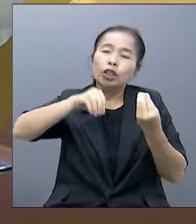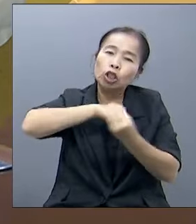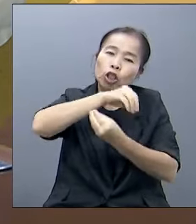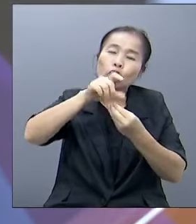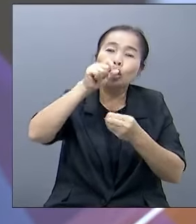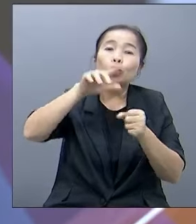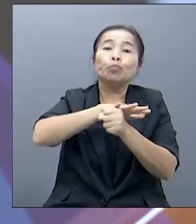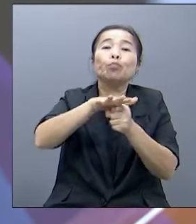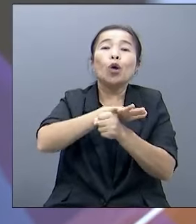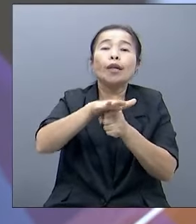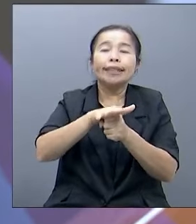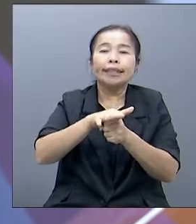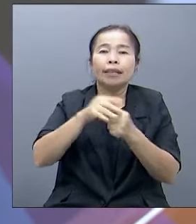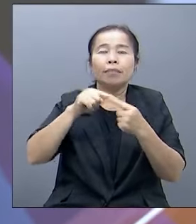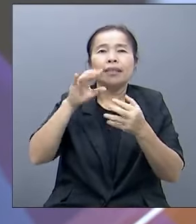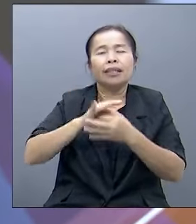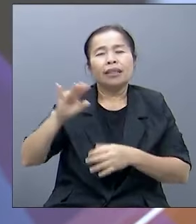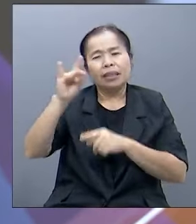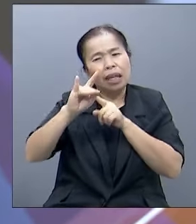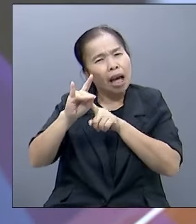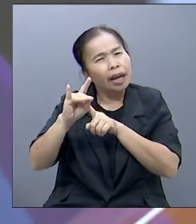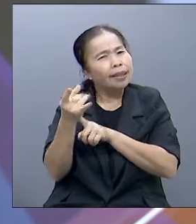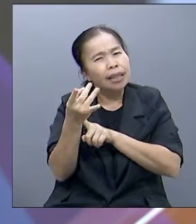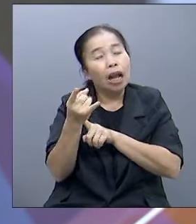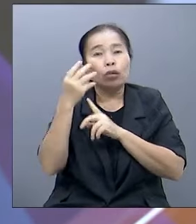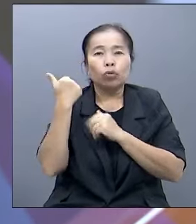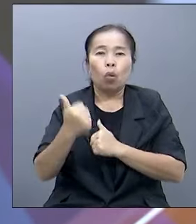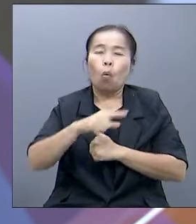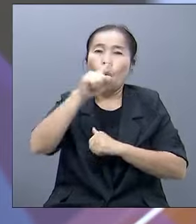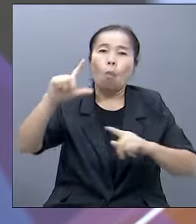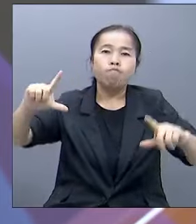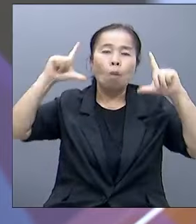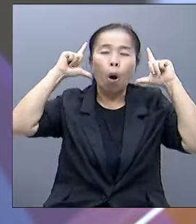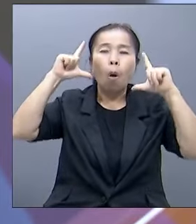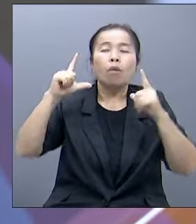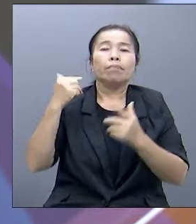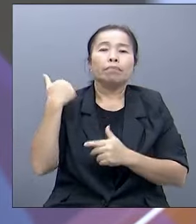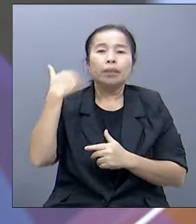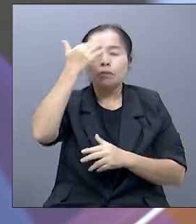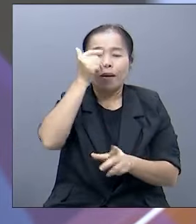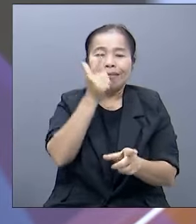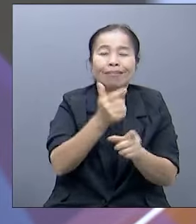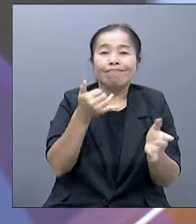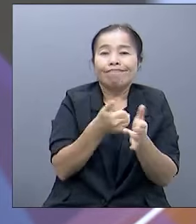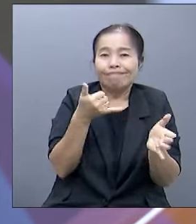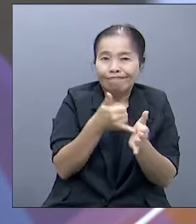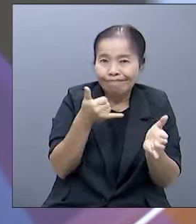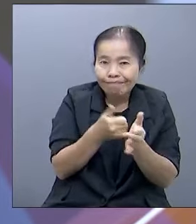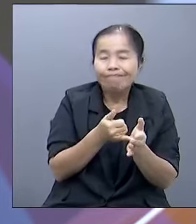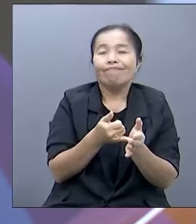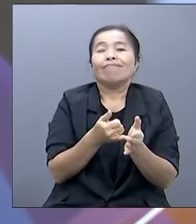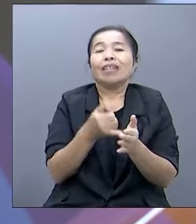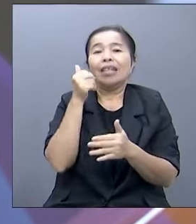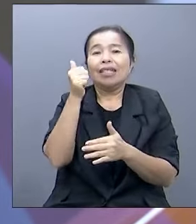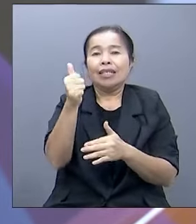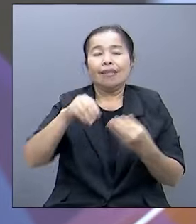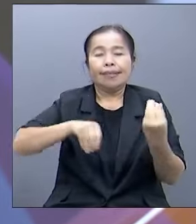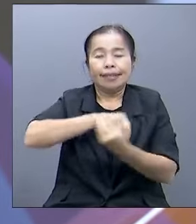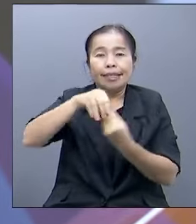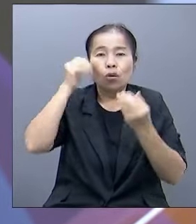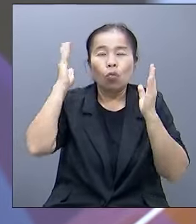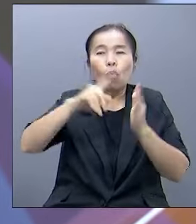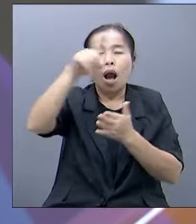ของสัตว์เศรษฐกิจค่ะเขาบอกว่ากำลังมาแรงเลยนะคะเพราะว่าเลี้ยงง่ายค่ะให้ผลผลิตดีนะคะแล้วก็เป็นที่ต้องการของตลา